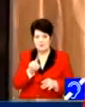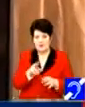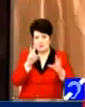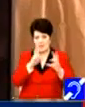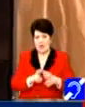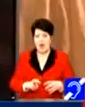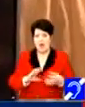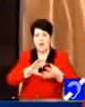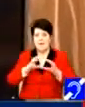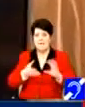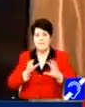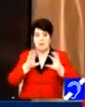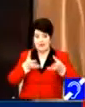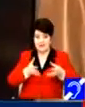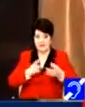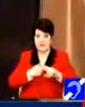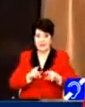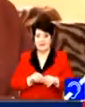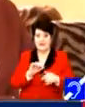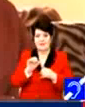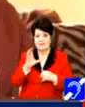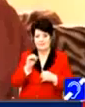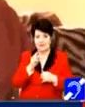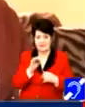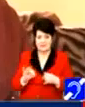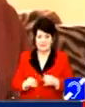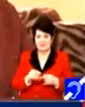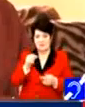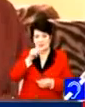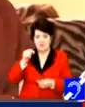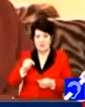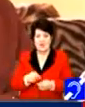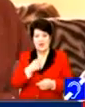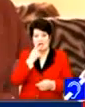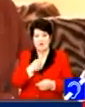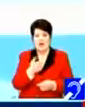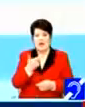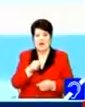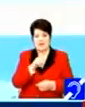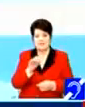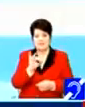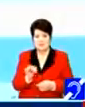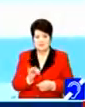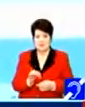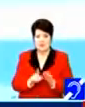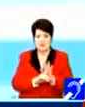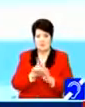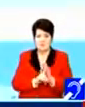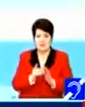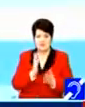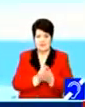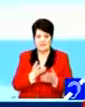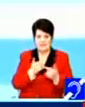cerceta planetele în spațiu, dar poate fi utilizat și pentru a măsura umiditatea, concentrația gazelor și temperatura. El are mai multe module care